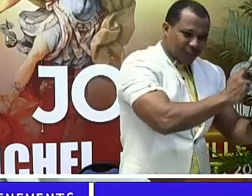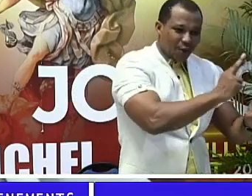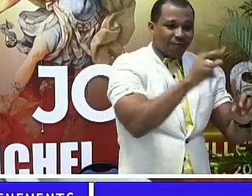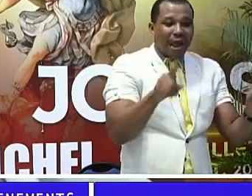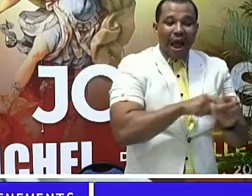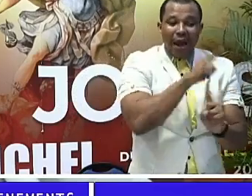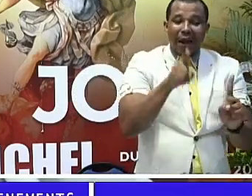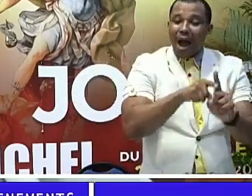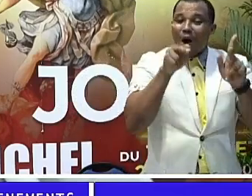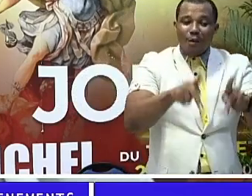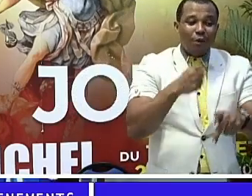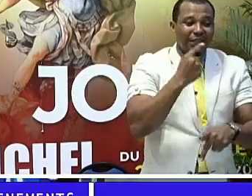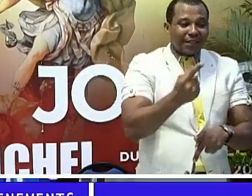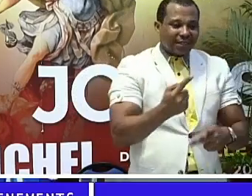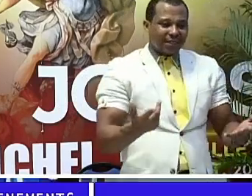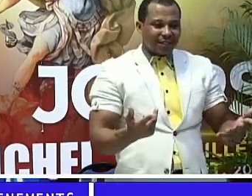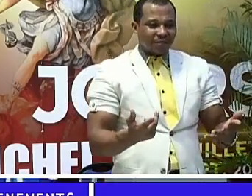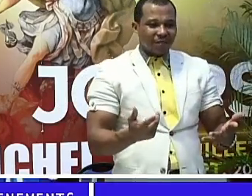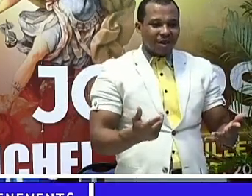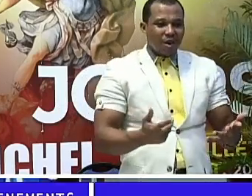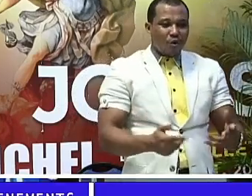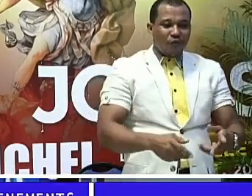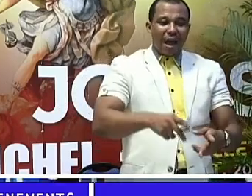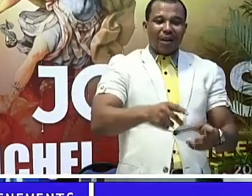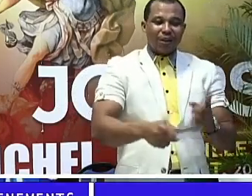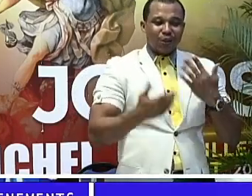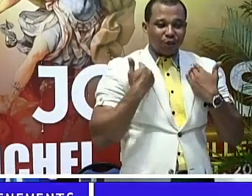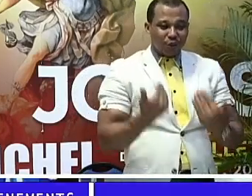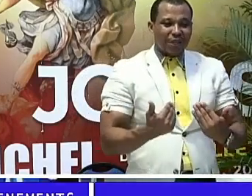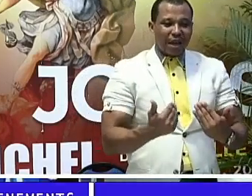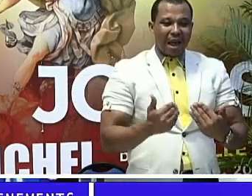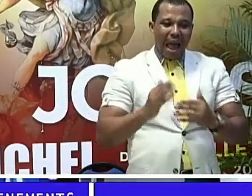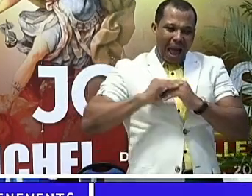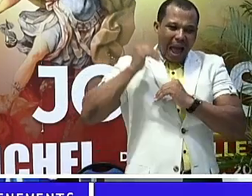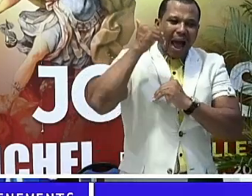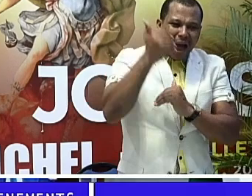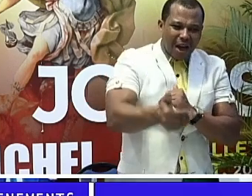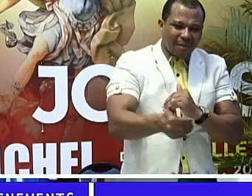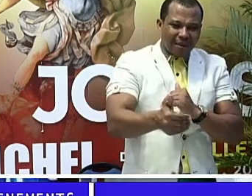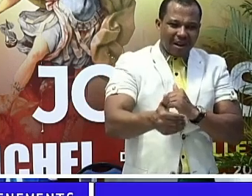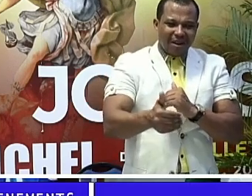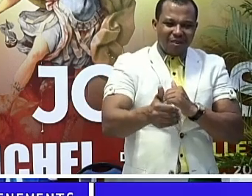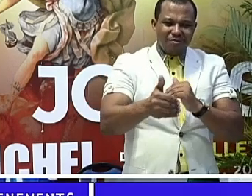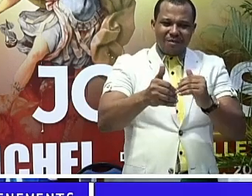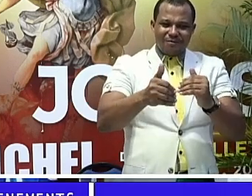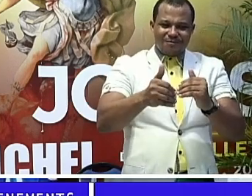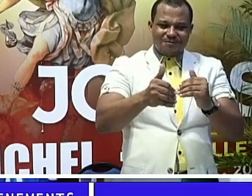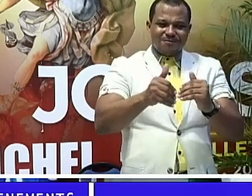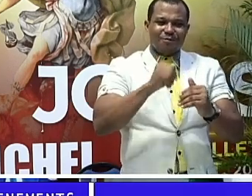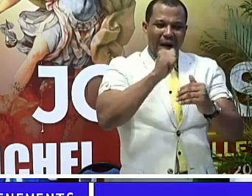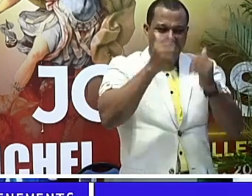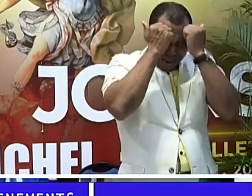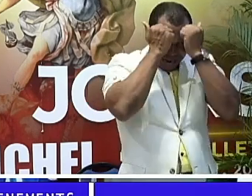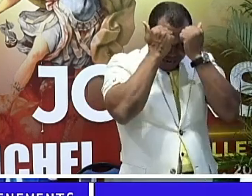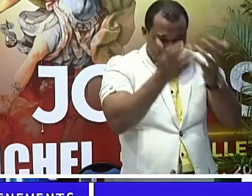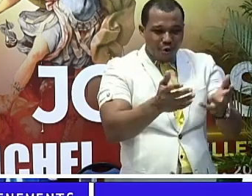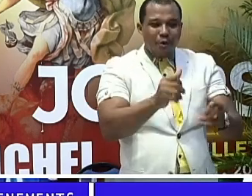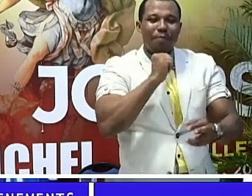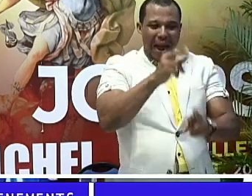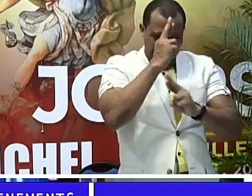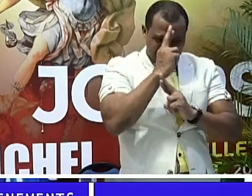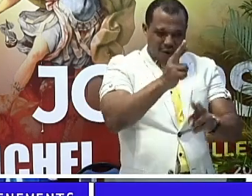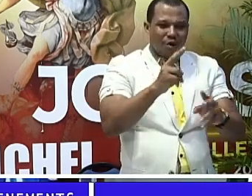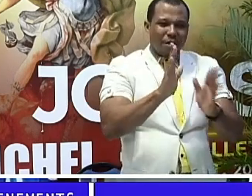fè tel bagay, ou kembe jodi, ou kembe demain après so vin nan force contraire lan, ou vin l'aide. Donc là après les palavres,